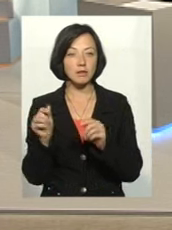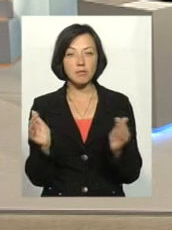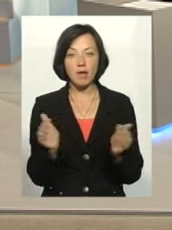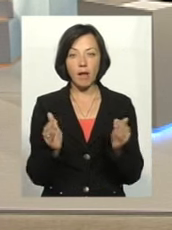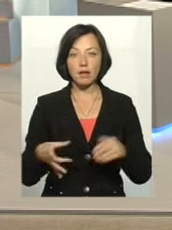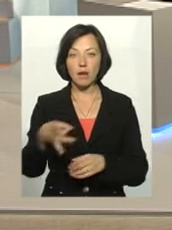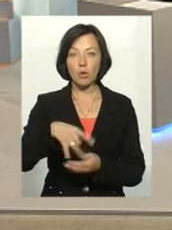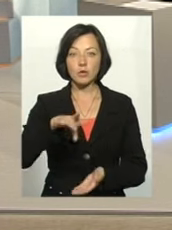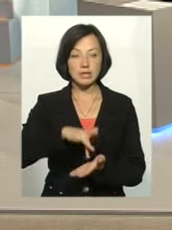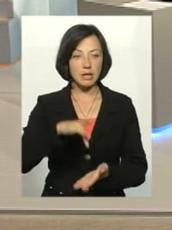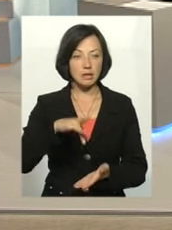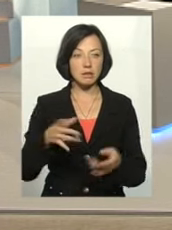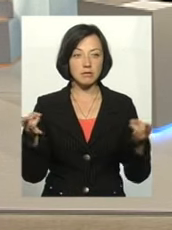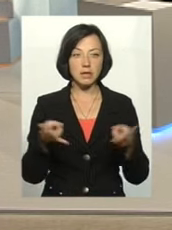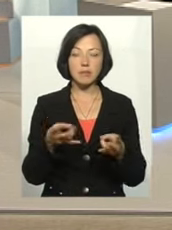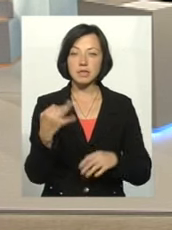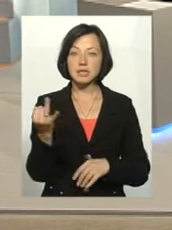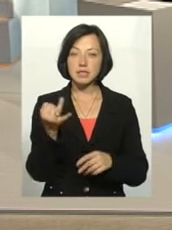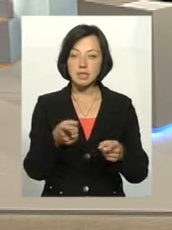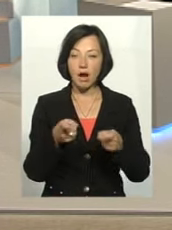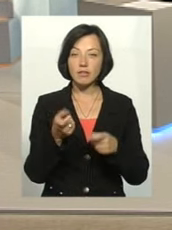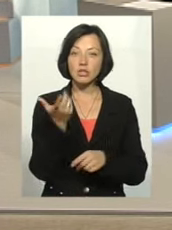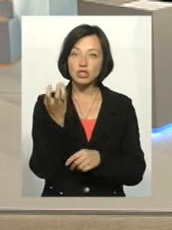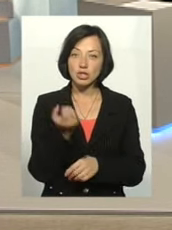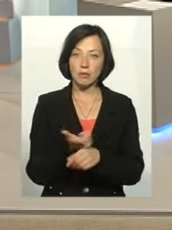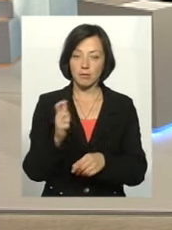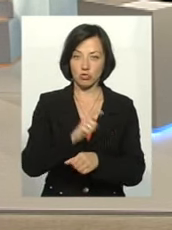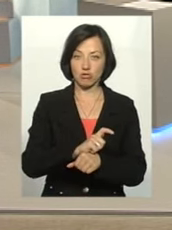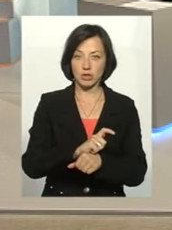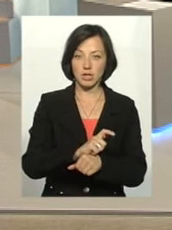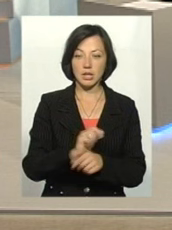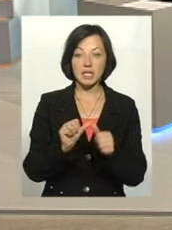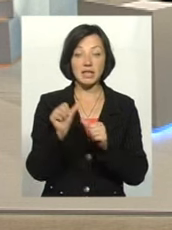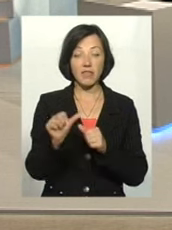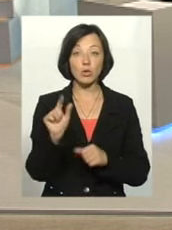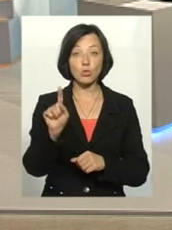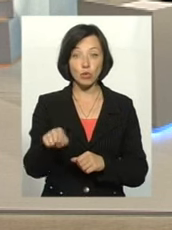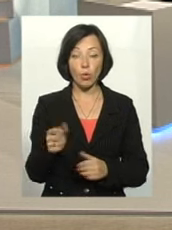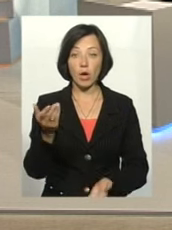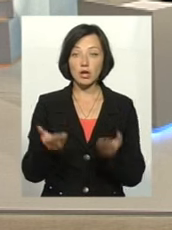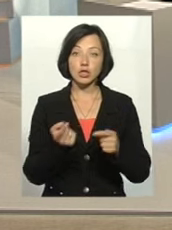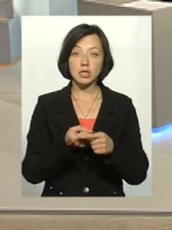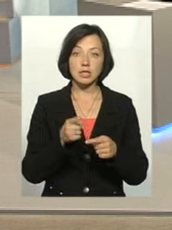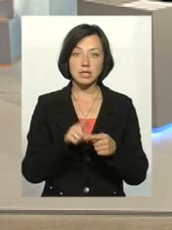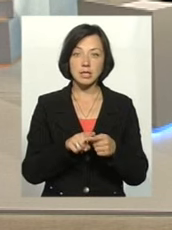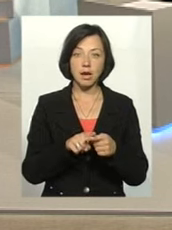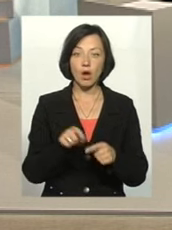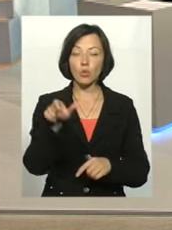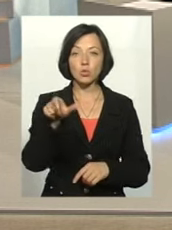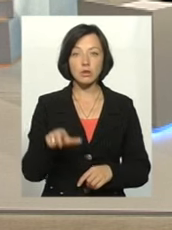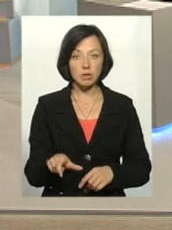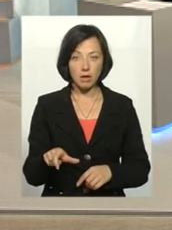районний центр, його треба зацікавити ще більше. За винятком того, якщо ця